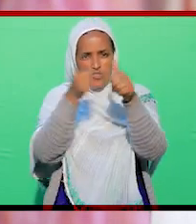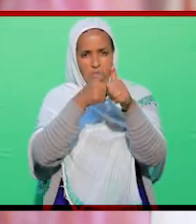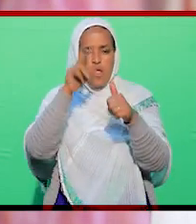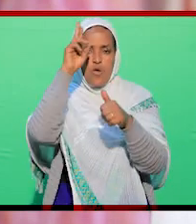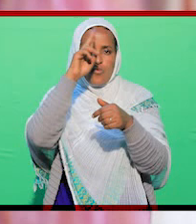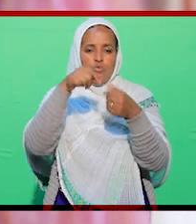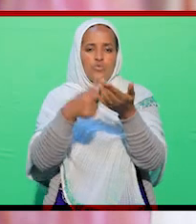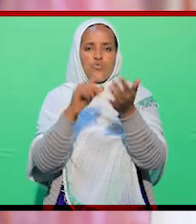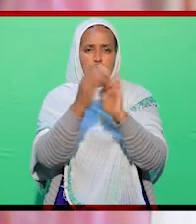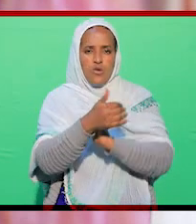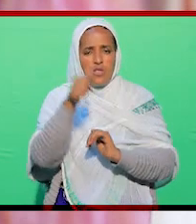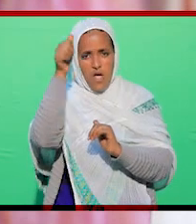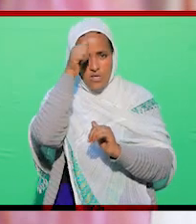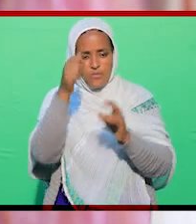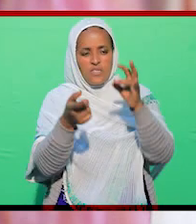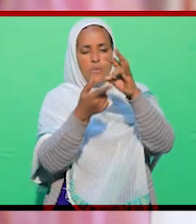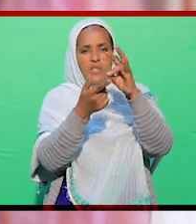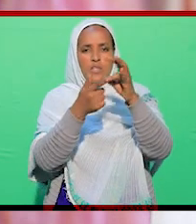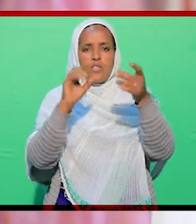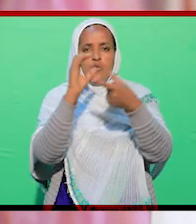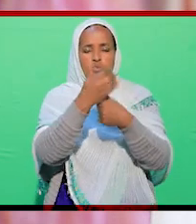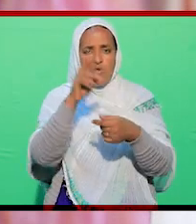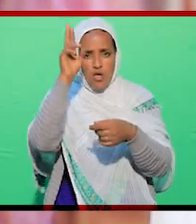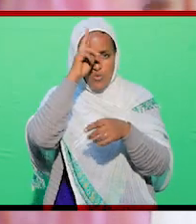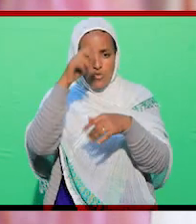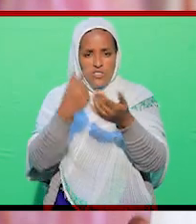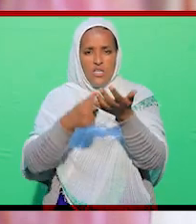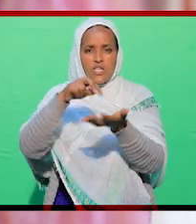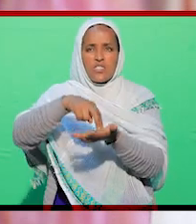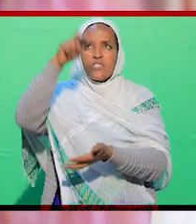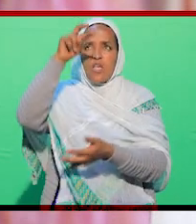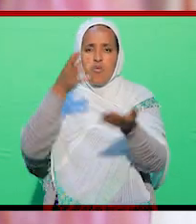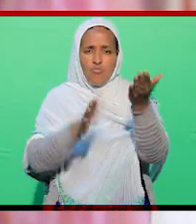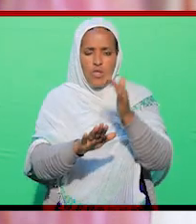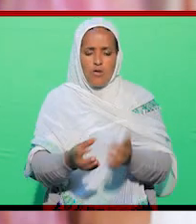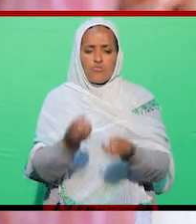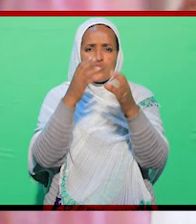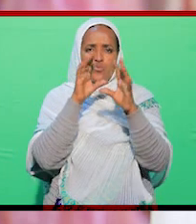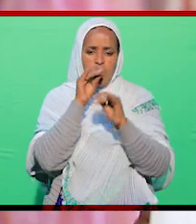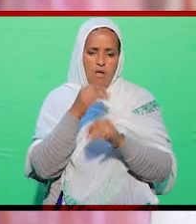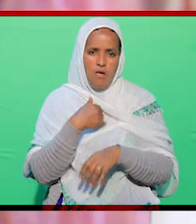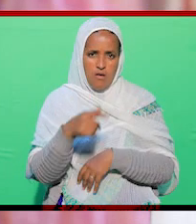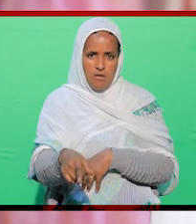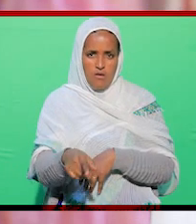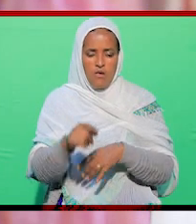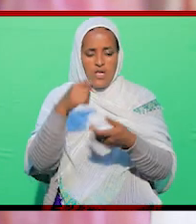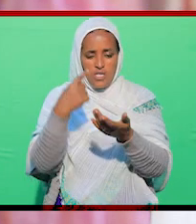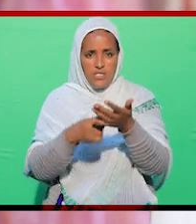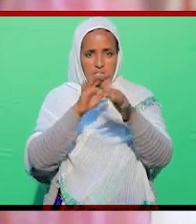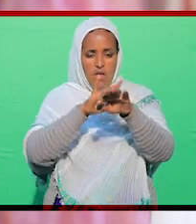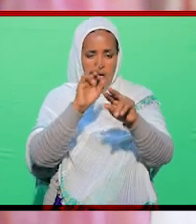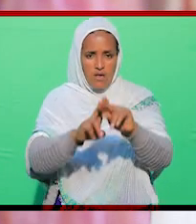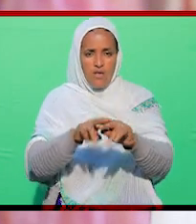ስለሆነ፣ የመጻሕፍትም መጀመሪያ ሄኖክ ስለሆነ፣ ለአዳም ሰባተኛ የሆነው ሄኖክ ስለ ትንሣኤ ሙታን ብዙ